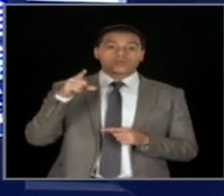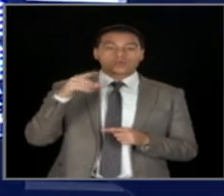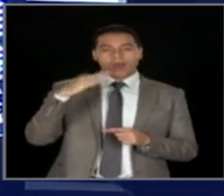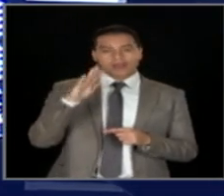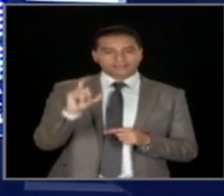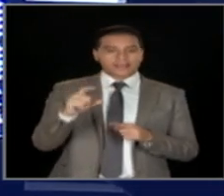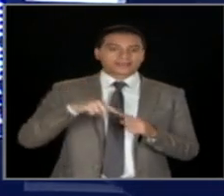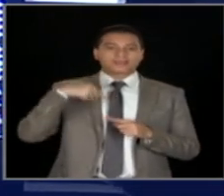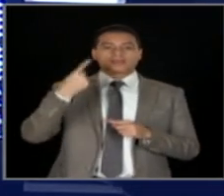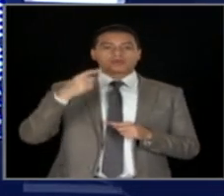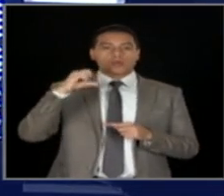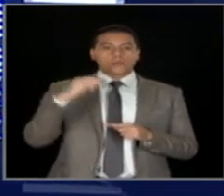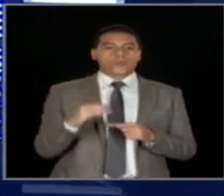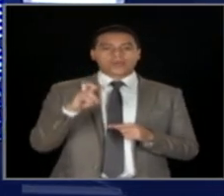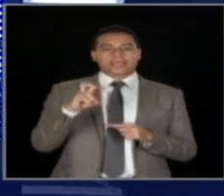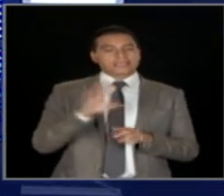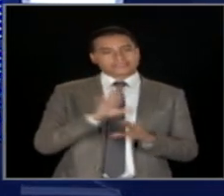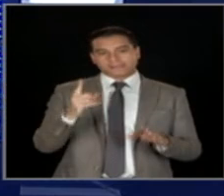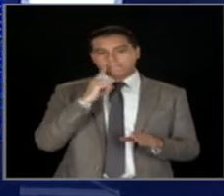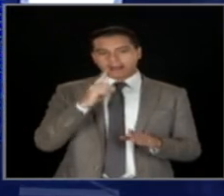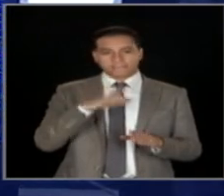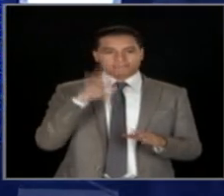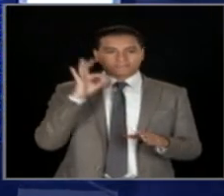حسن عروس. ما عندكش اختيار يا وجيه.